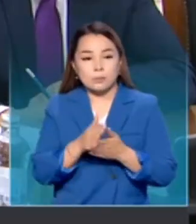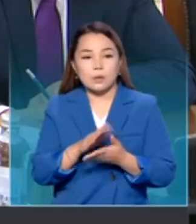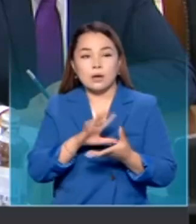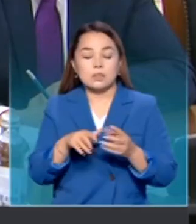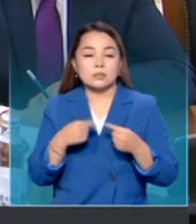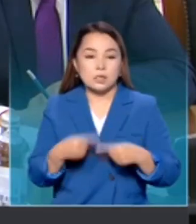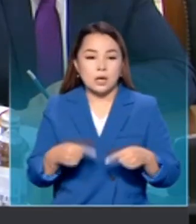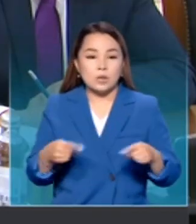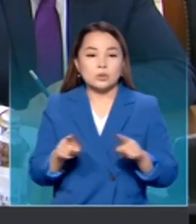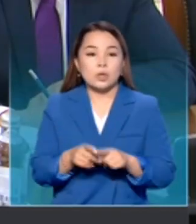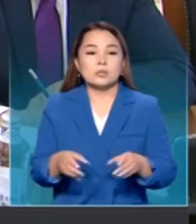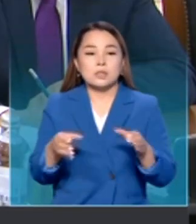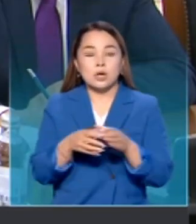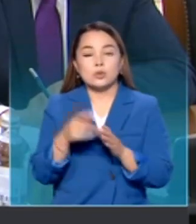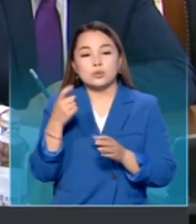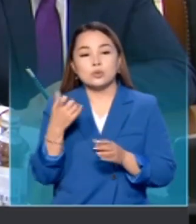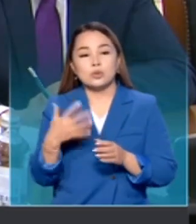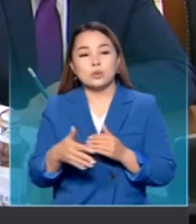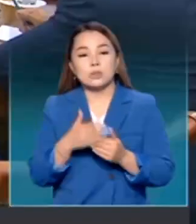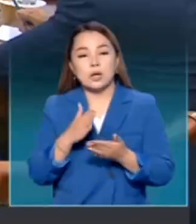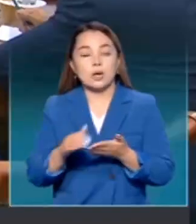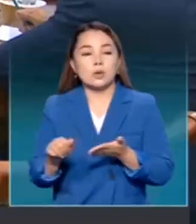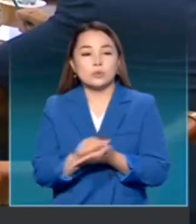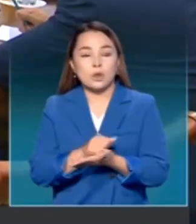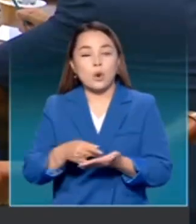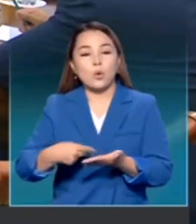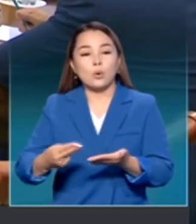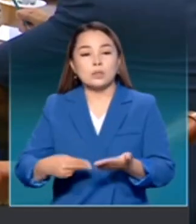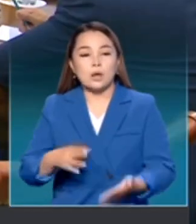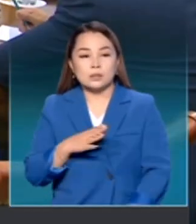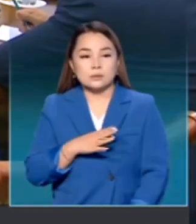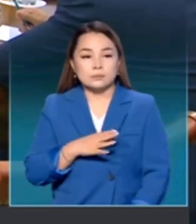әр түрлі сала бойынша 150-ден астам келісімге қол қойған.